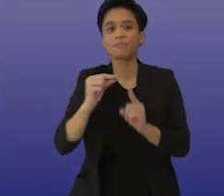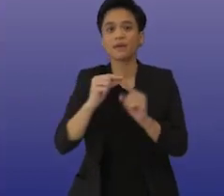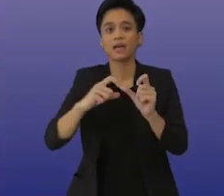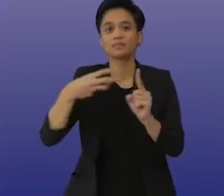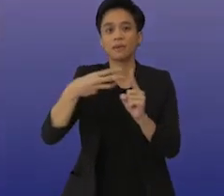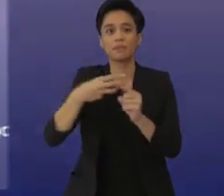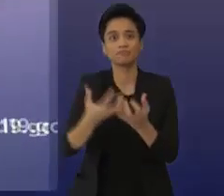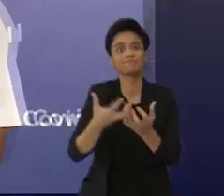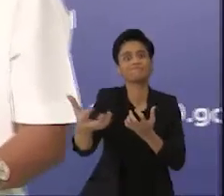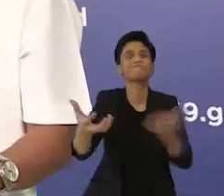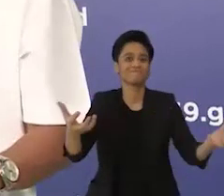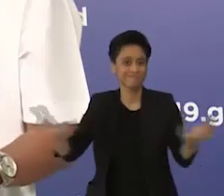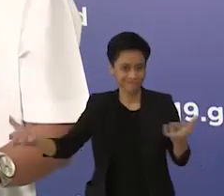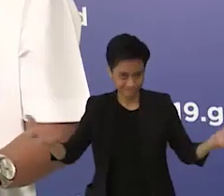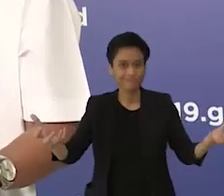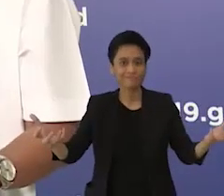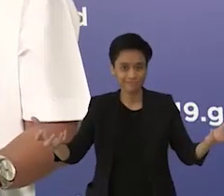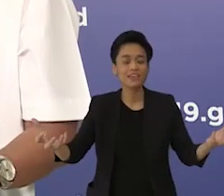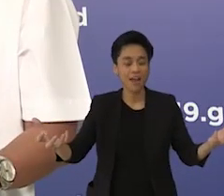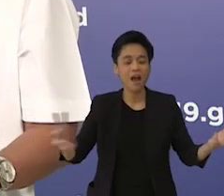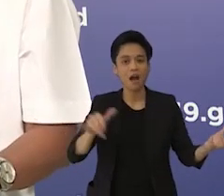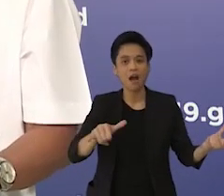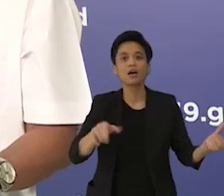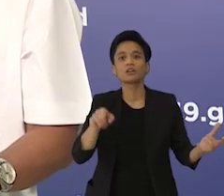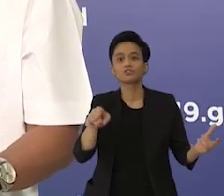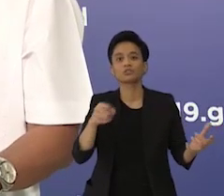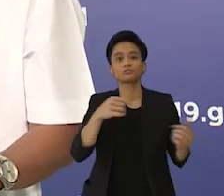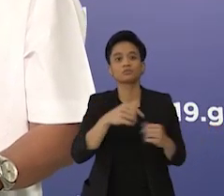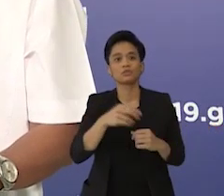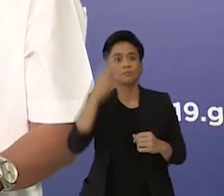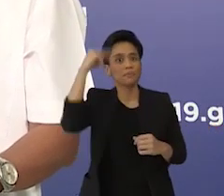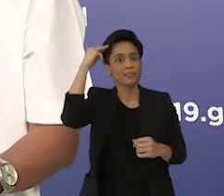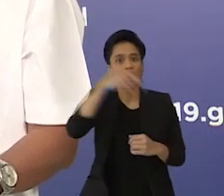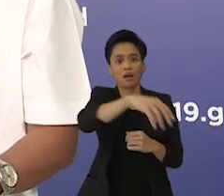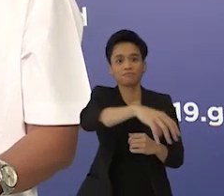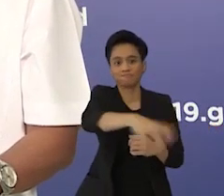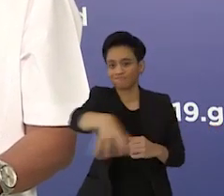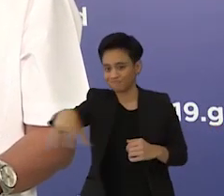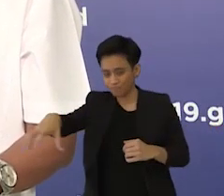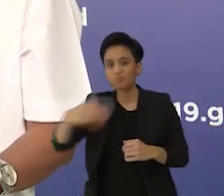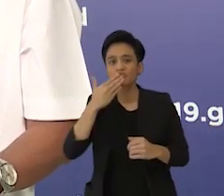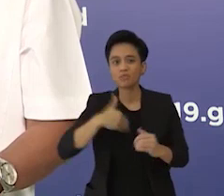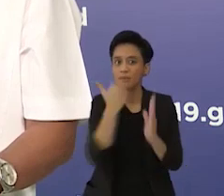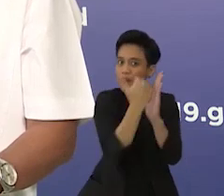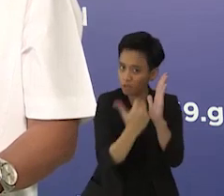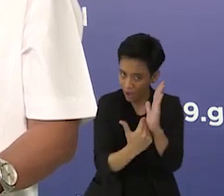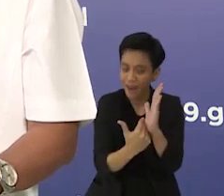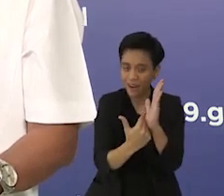besar tentunya diikuti dengan beberapa arahan dari pemerintah daerah melalui peraturan pemerintah daerah